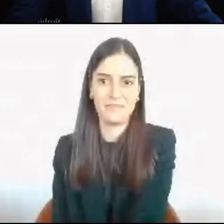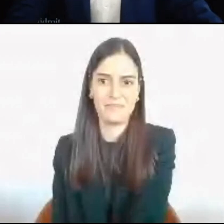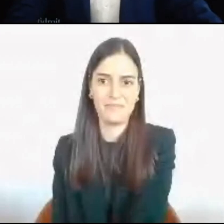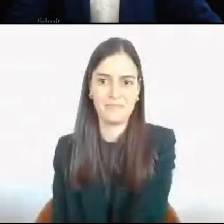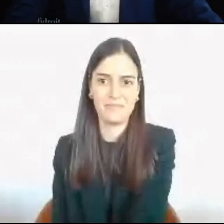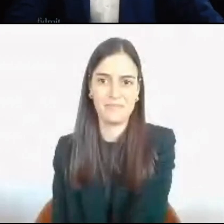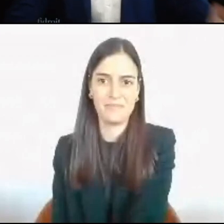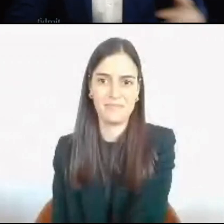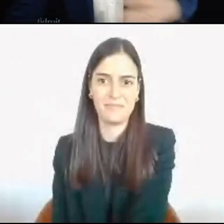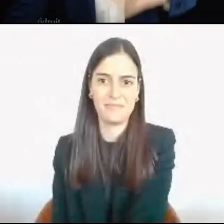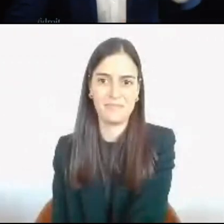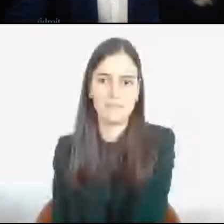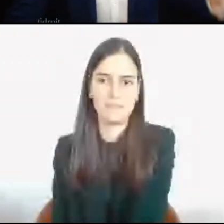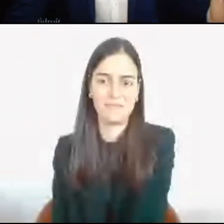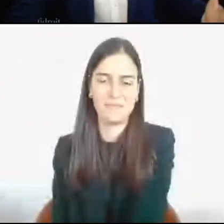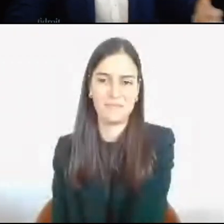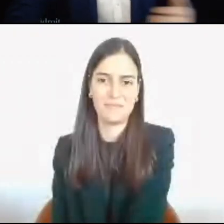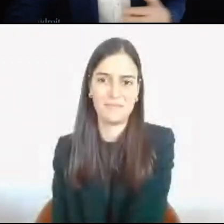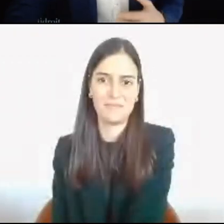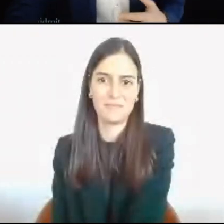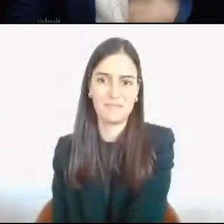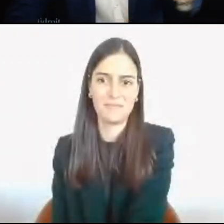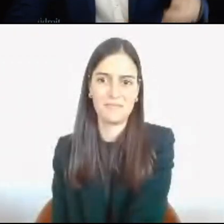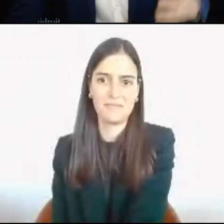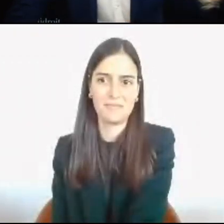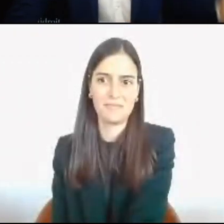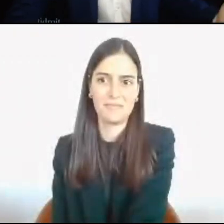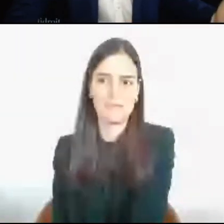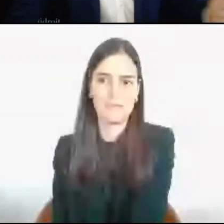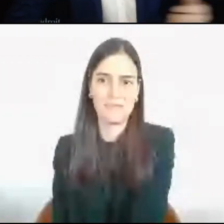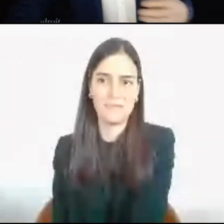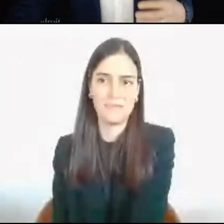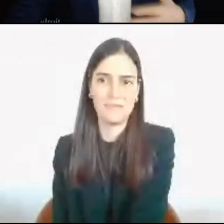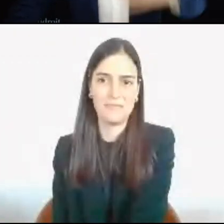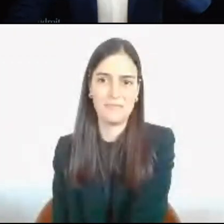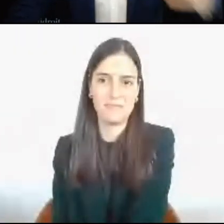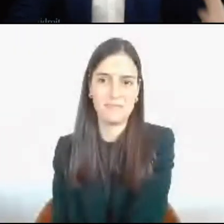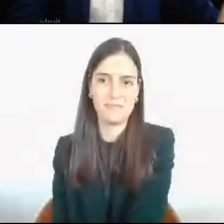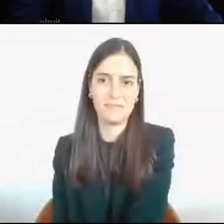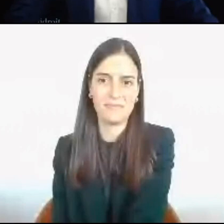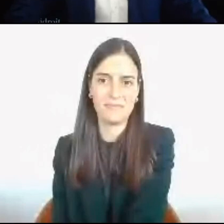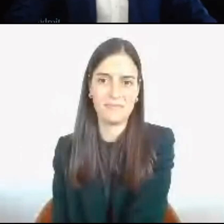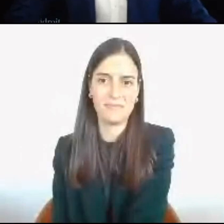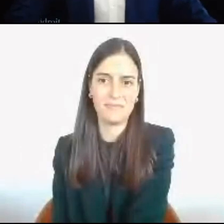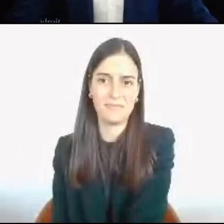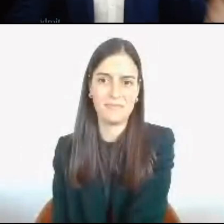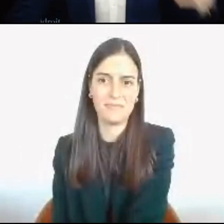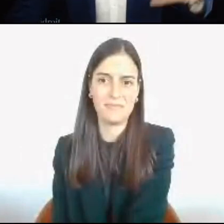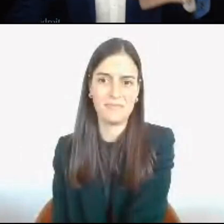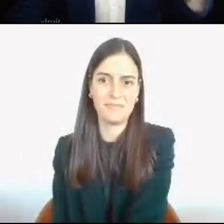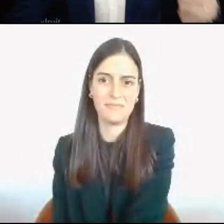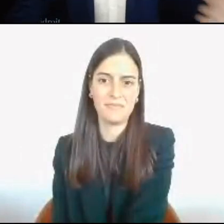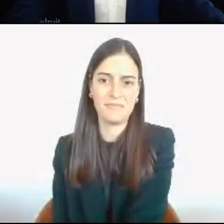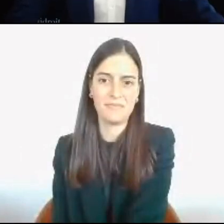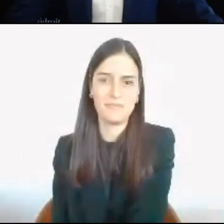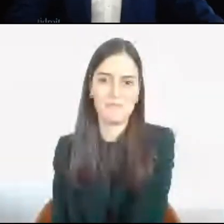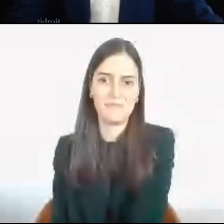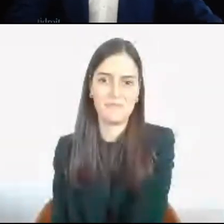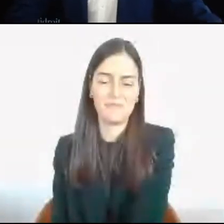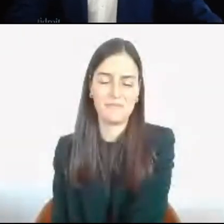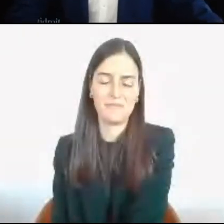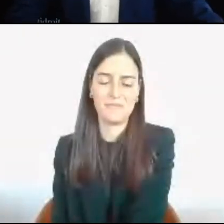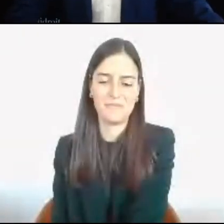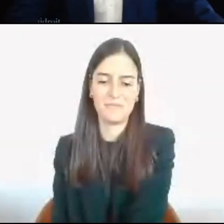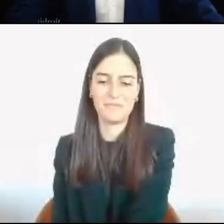la majorité des Français, au vu de l'allongement de la durée de vie humaine, du vieillissement de la population, d'un taux de natalité